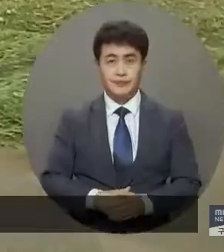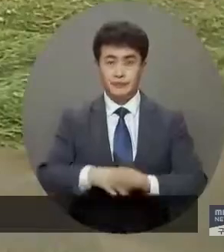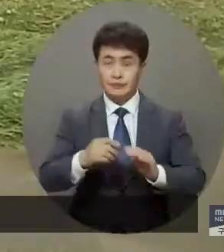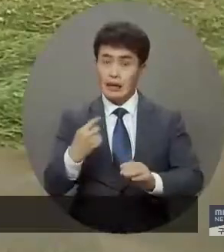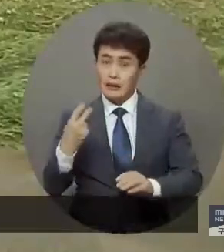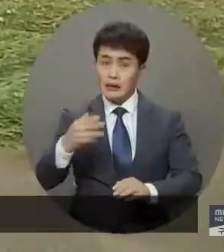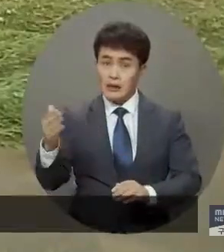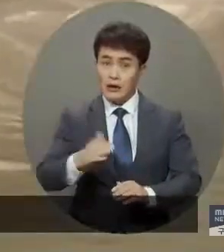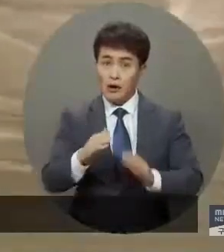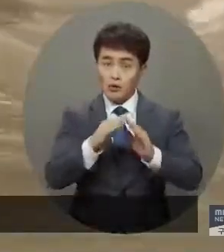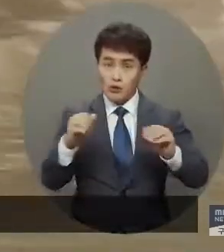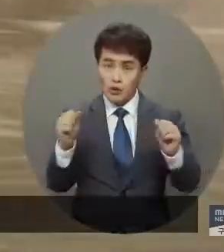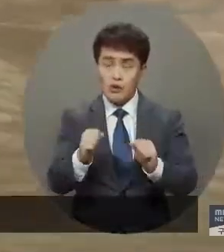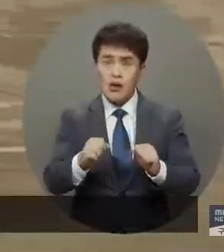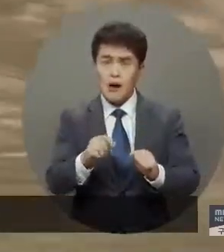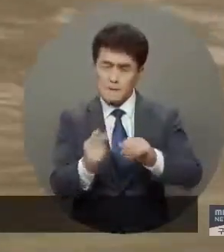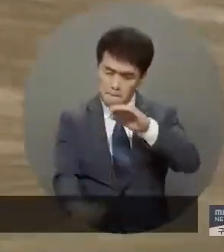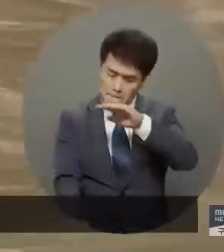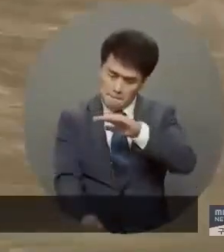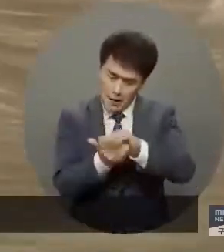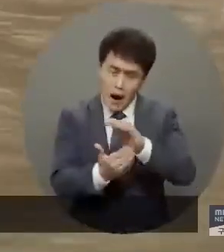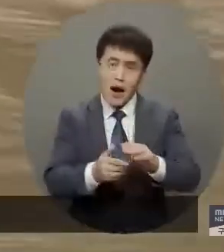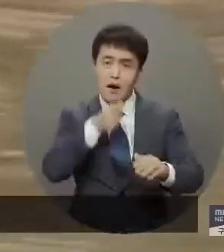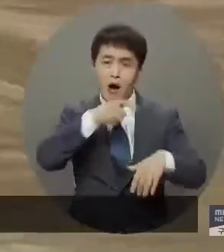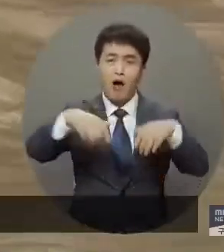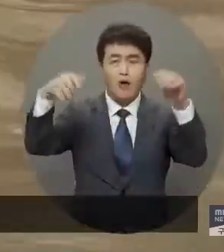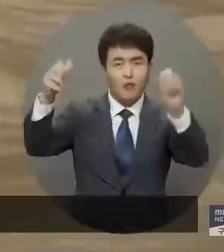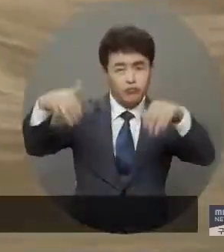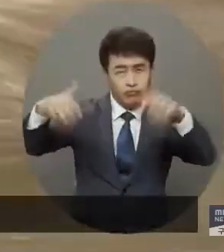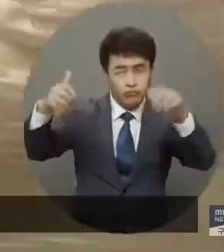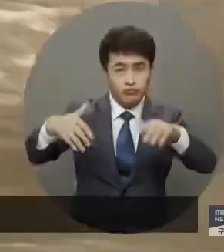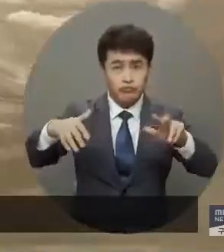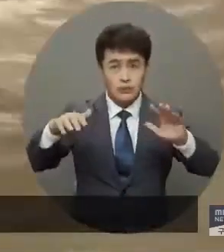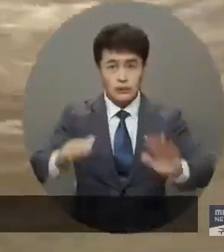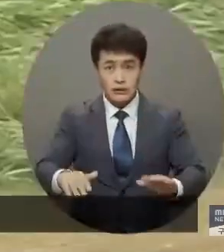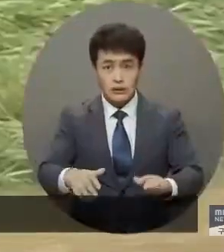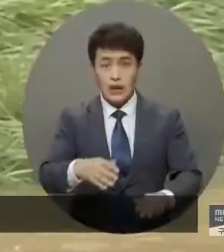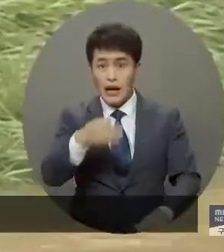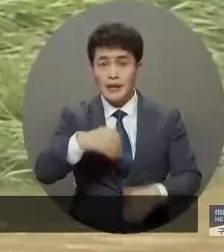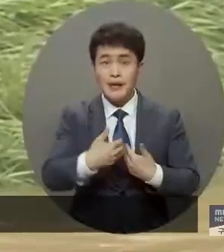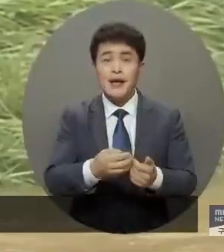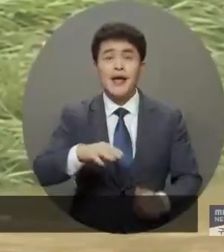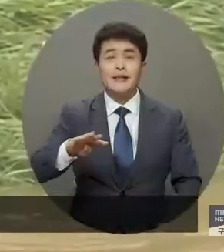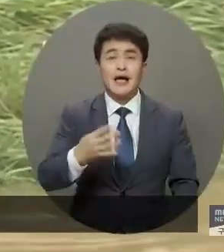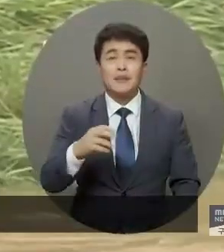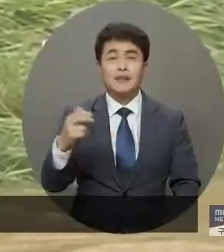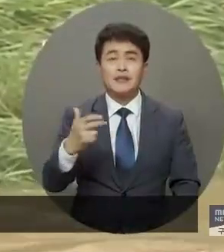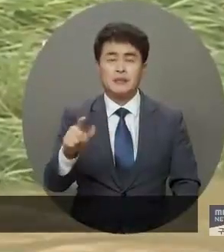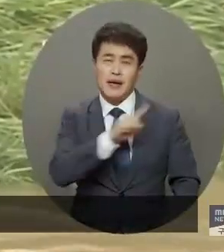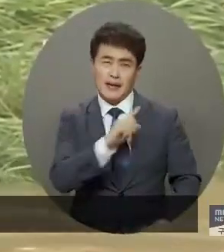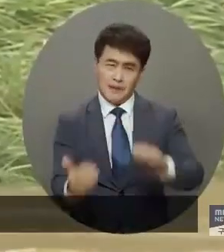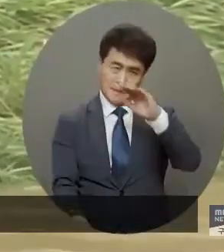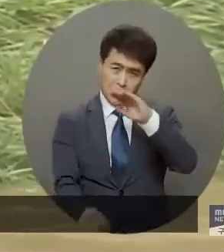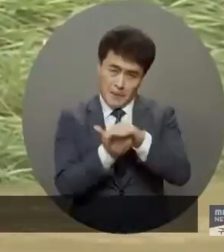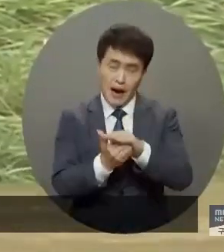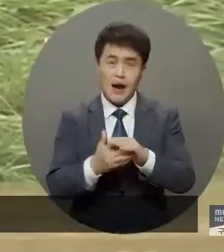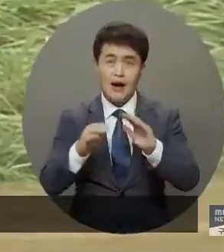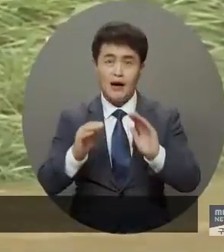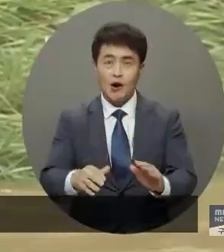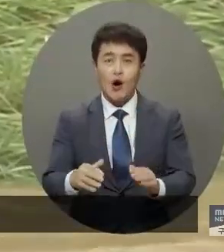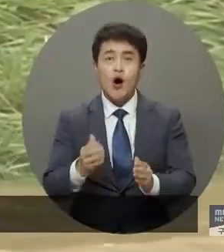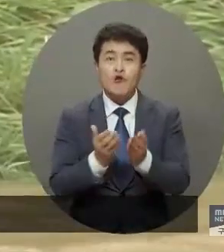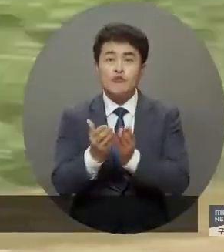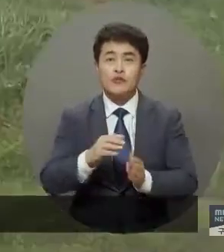그제부터 전북 지역에는 그야말로 기록적인 폭우가 쏟아지고 있습니다. 지금까지 익산에 470mm로 가장 많이 내렸고,